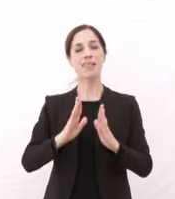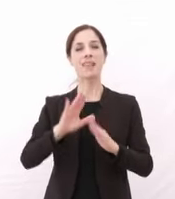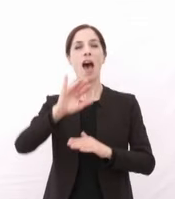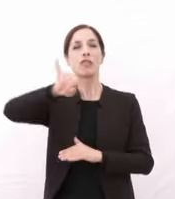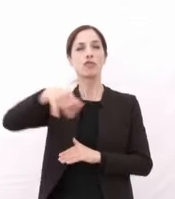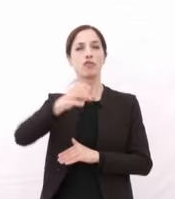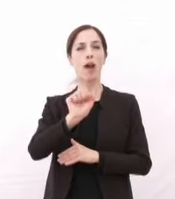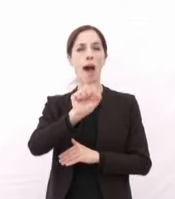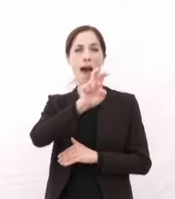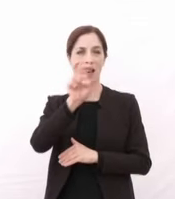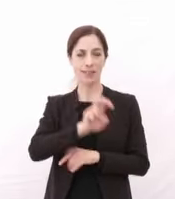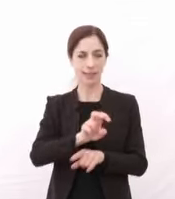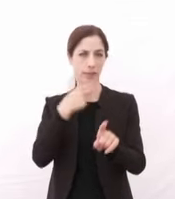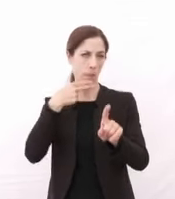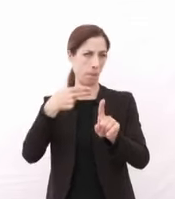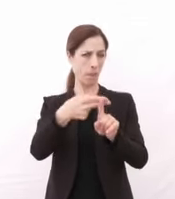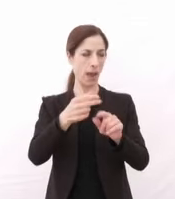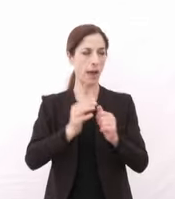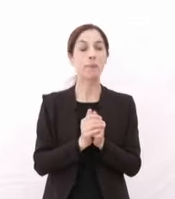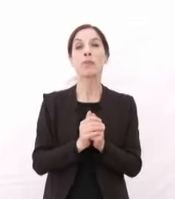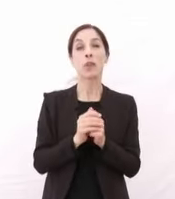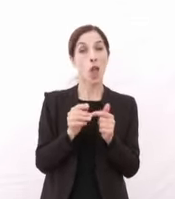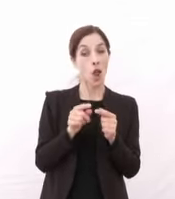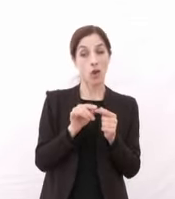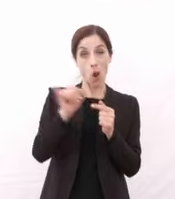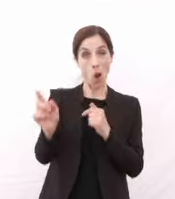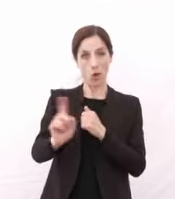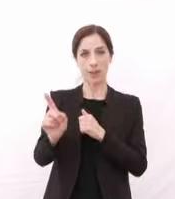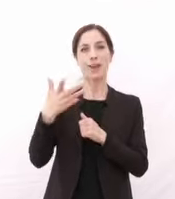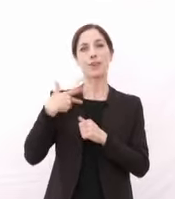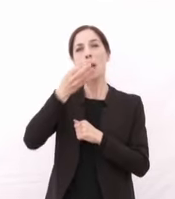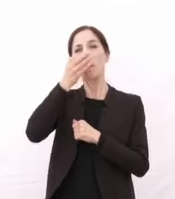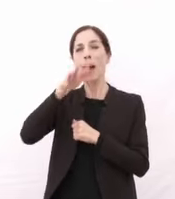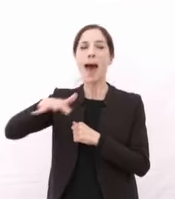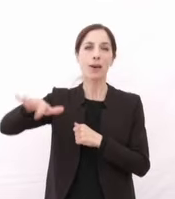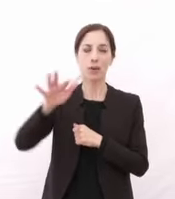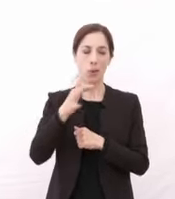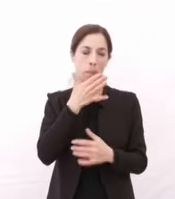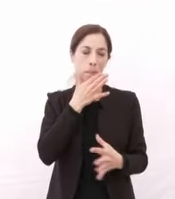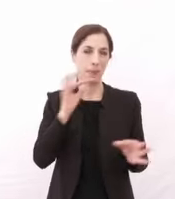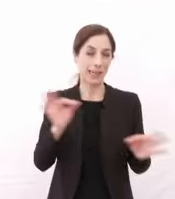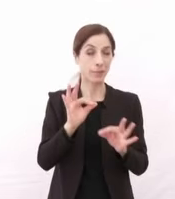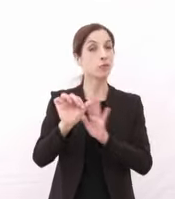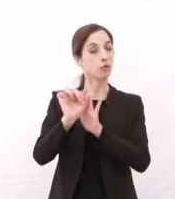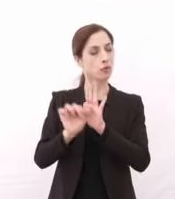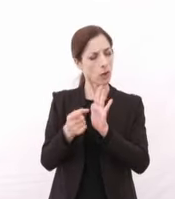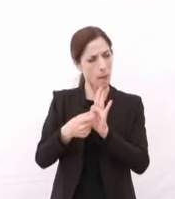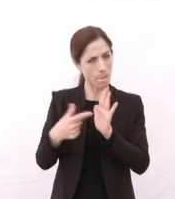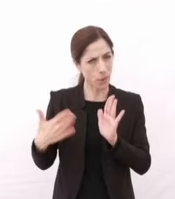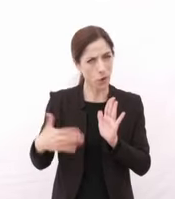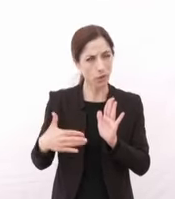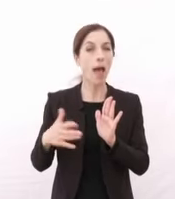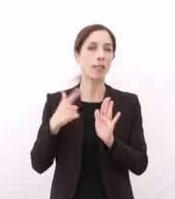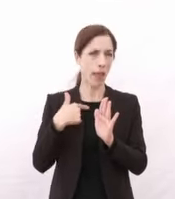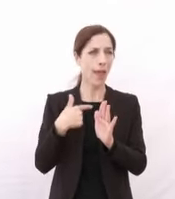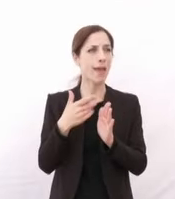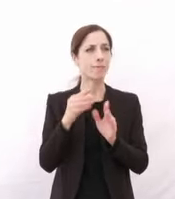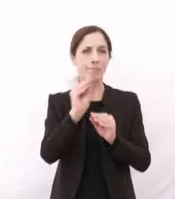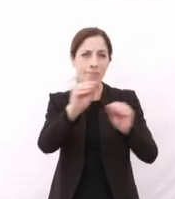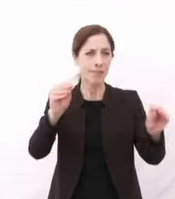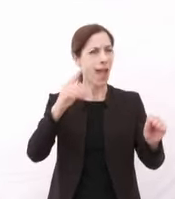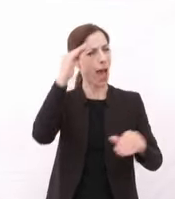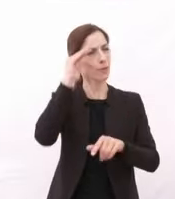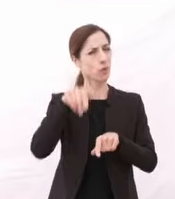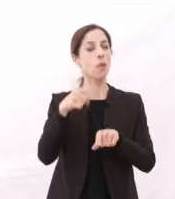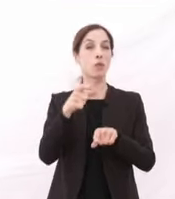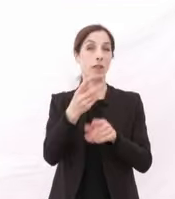qui esiste un luogo, un meraviglioso parco, la cui storia è significativa e vi invito ad ascoltarla perché non tutti la conoscono. È